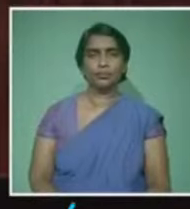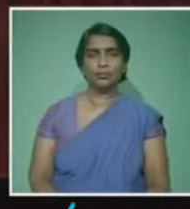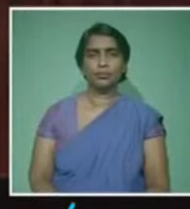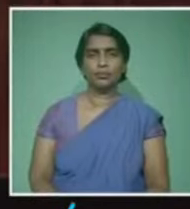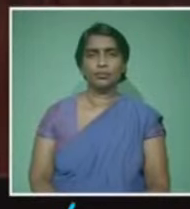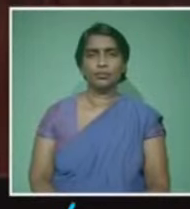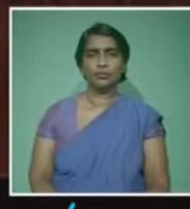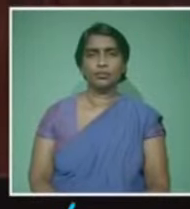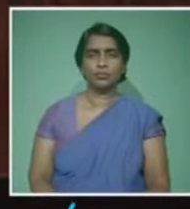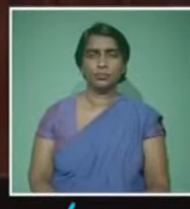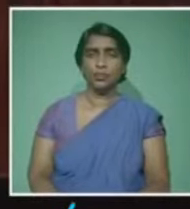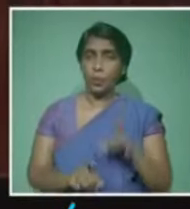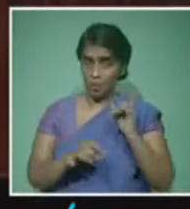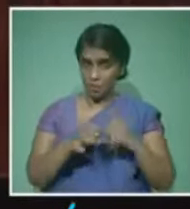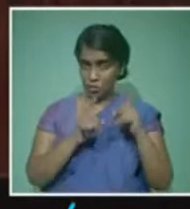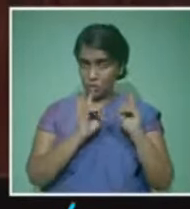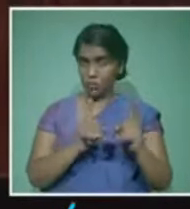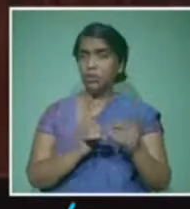ප්‍රශ්නේ මද අහන්නේ